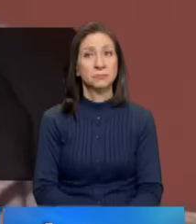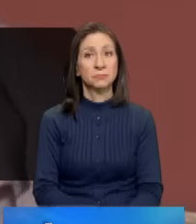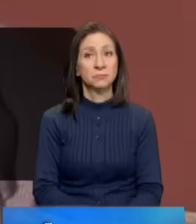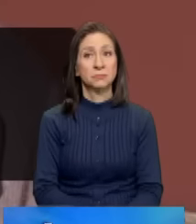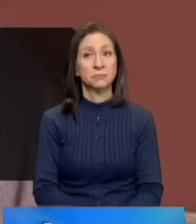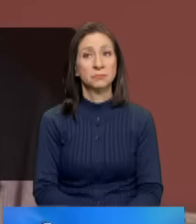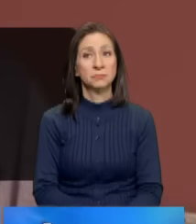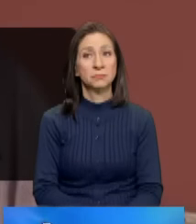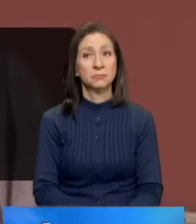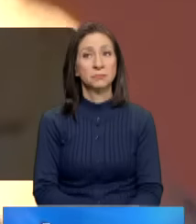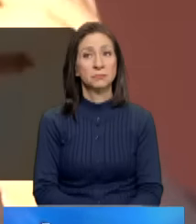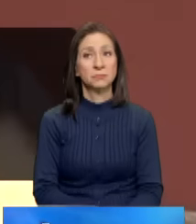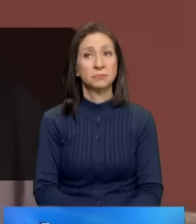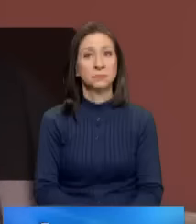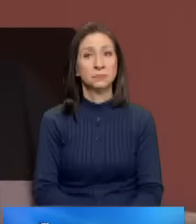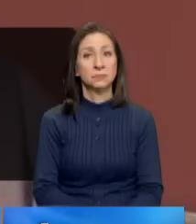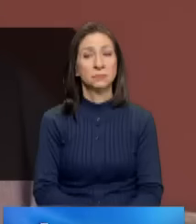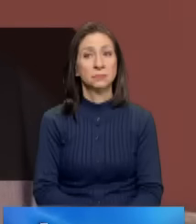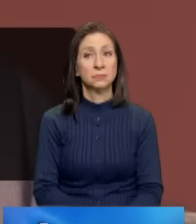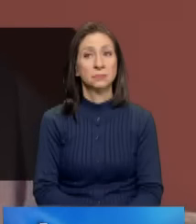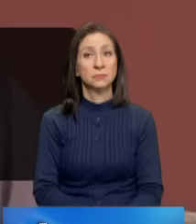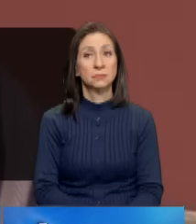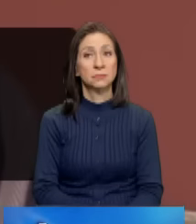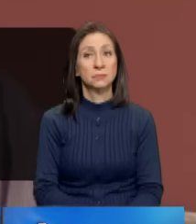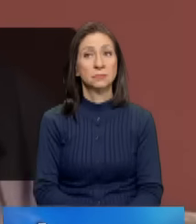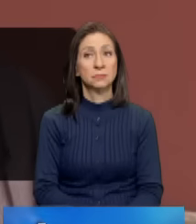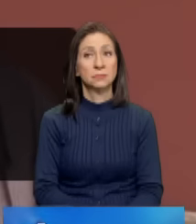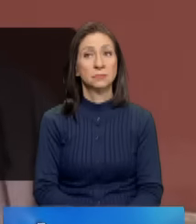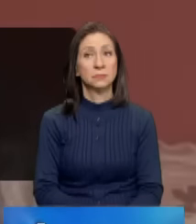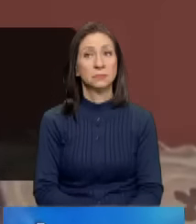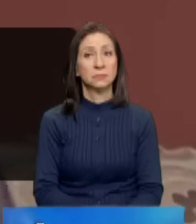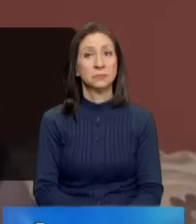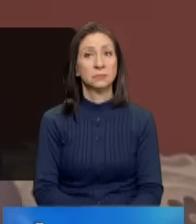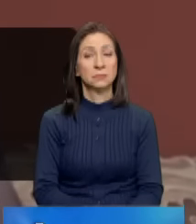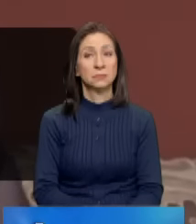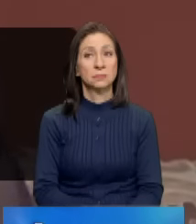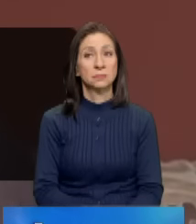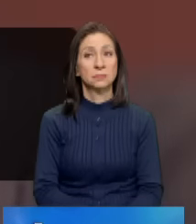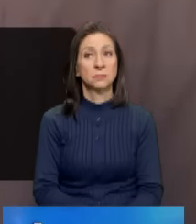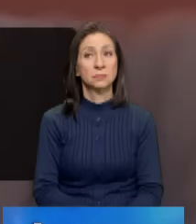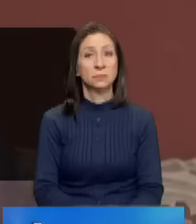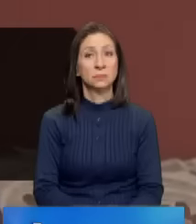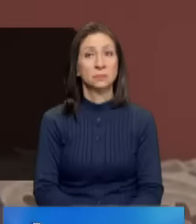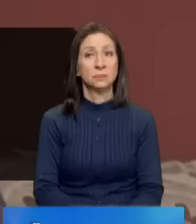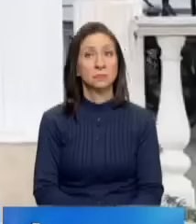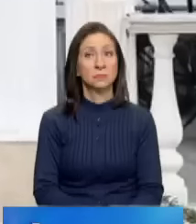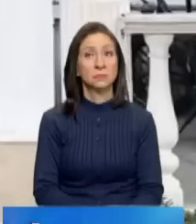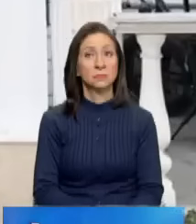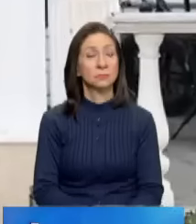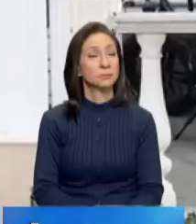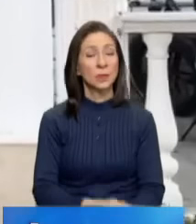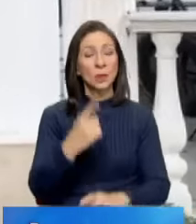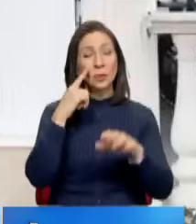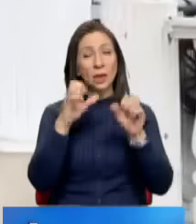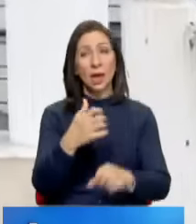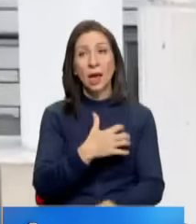O çocukları hep aç. Dünyanın yüzü görmedi o çocuklar. Hep 24 saat içeride. Kilitlemiş zaten. Kilitlemeseydi çocuklar hep dışarıdan.